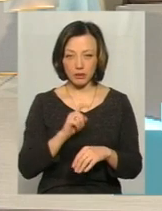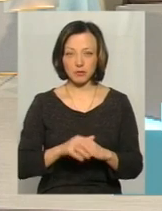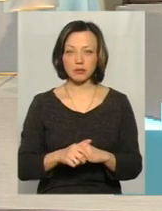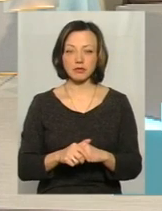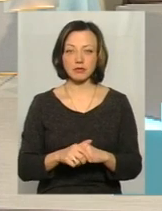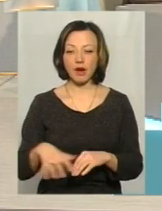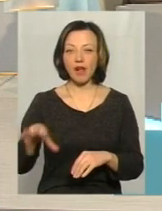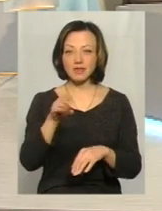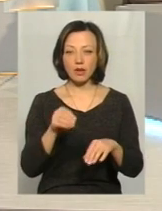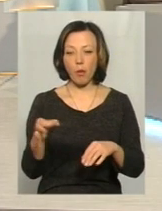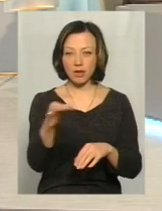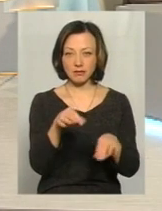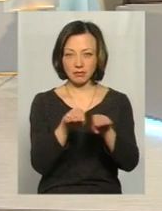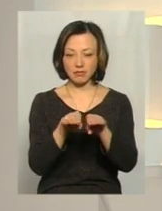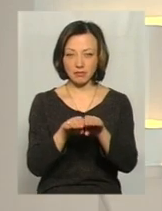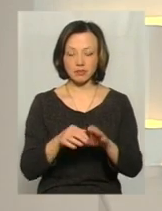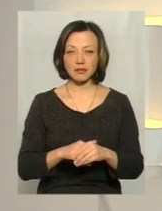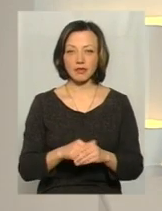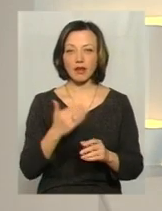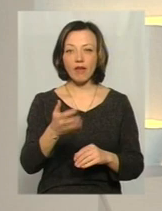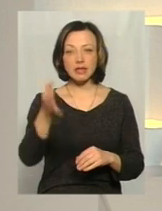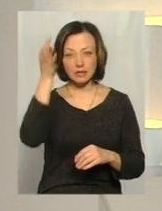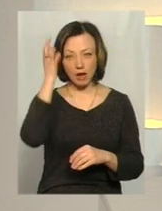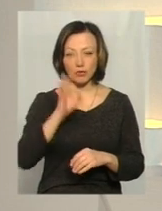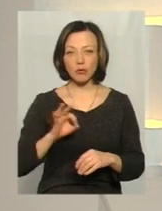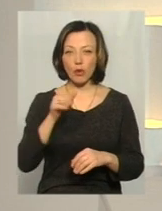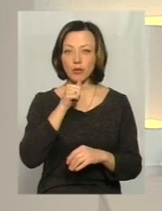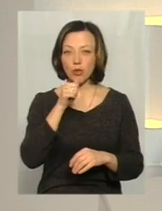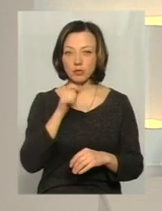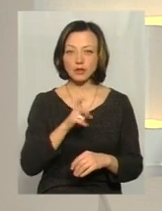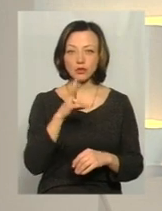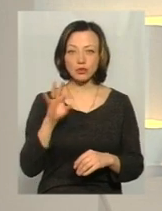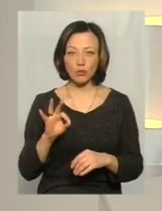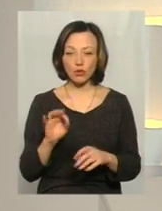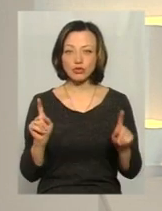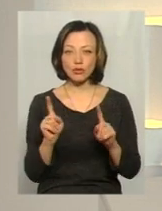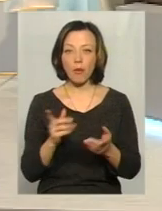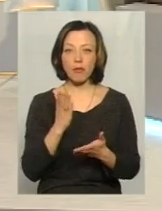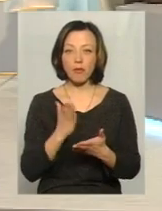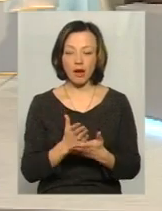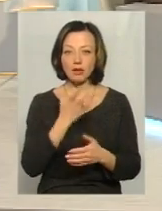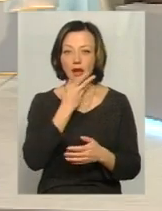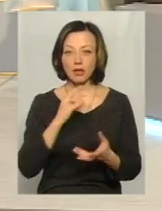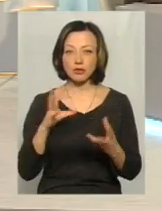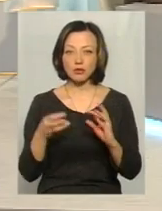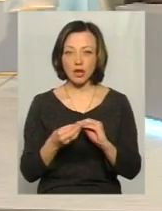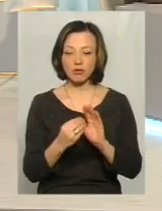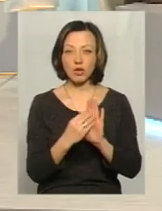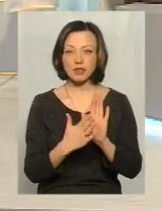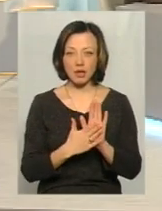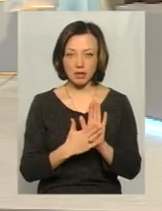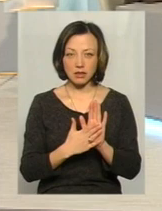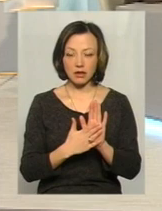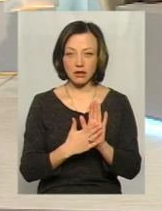розрізі всіх областей. Ви згадували про пробне ЗНО і що маєте гарні результати по реєстрації,